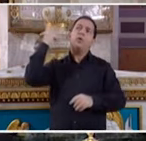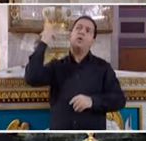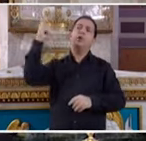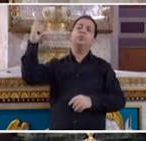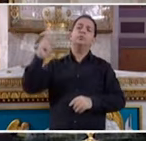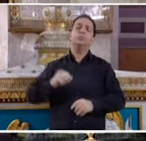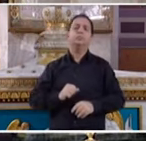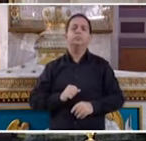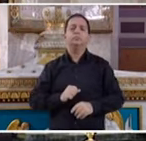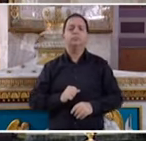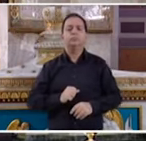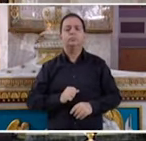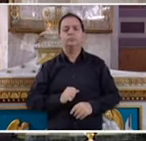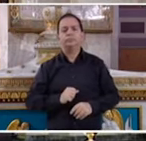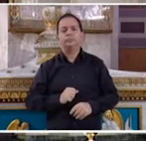αυτού.